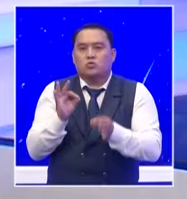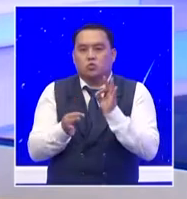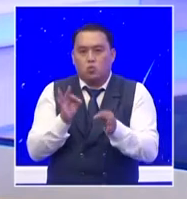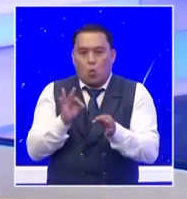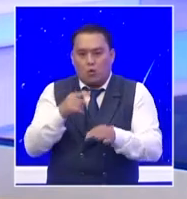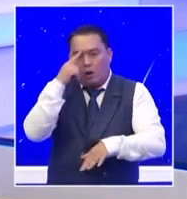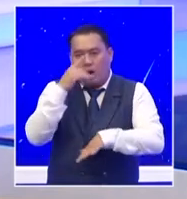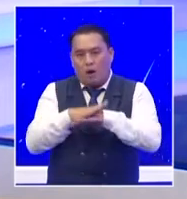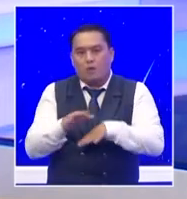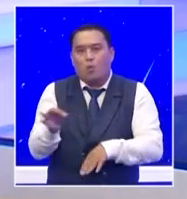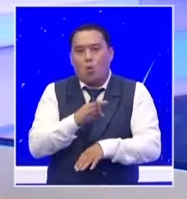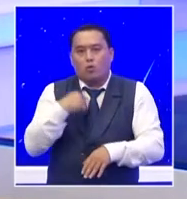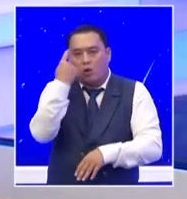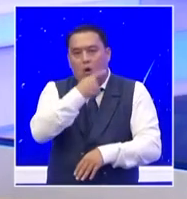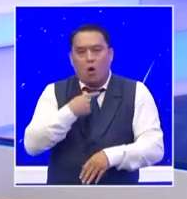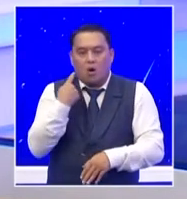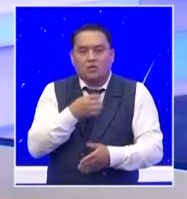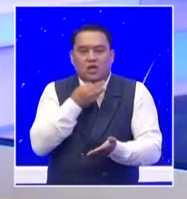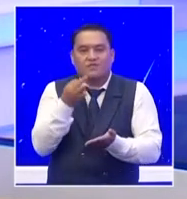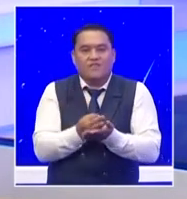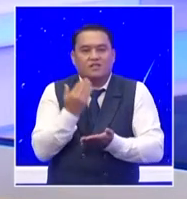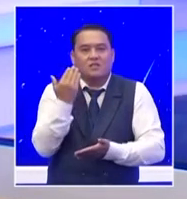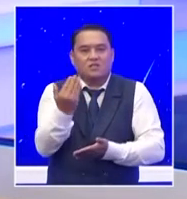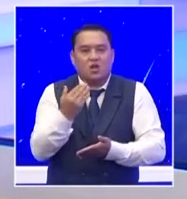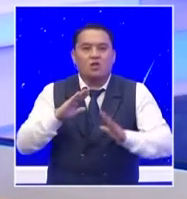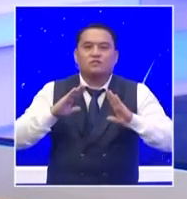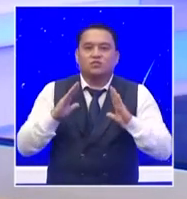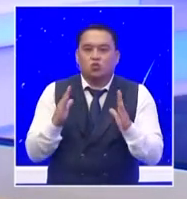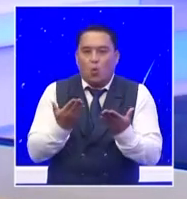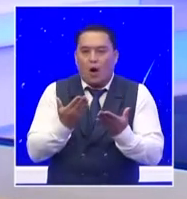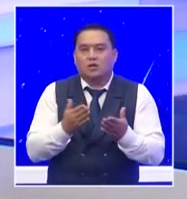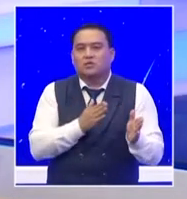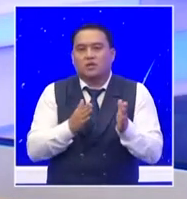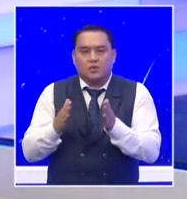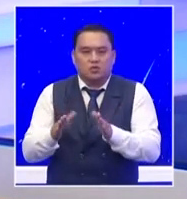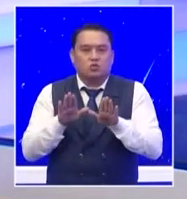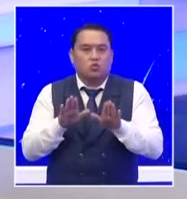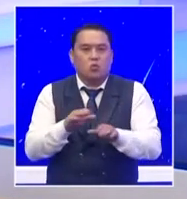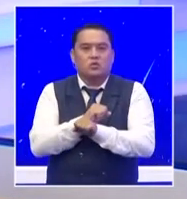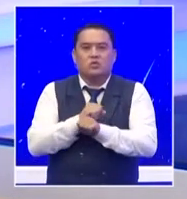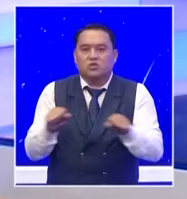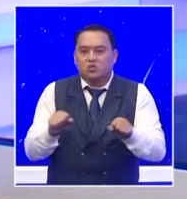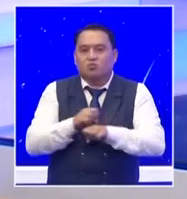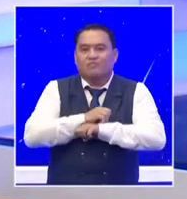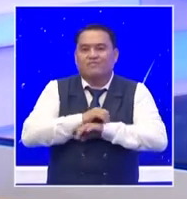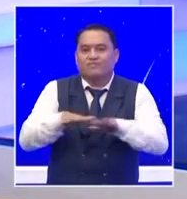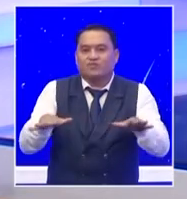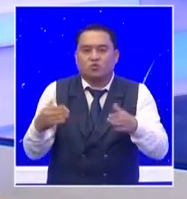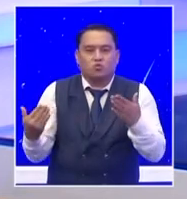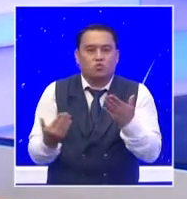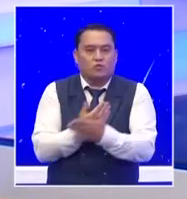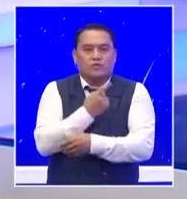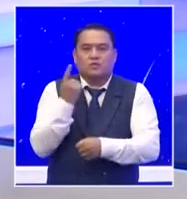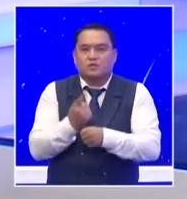чем аким области призвал должностных лиц к ответственности. Эпидемиологическая ситуация только стабилизируется и нельзя вирусу дать новой